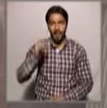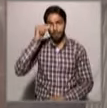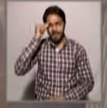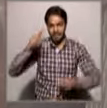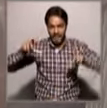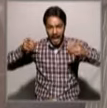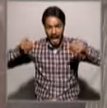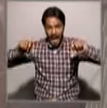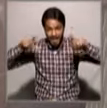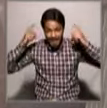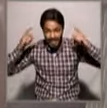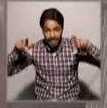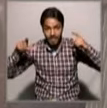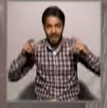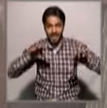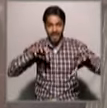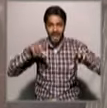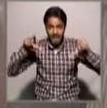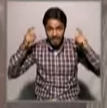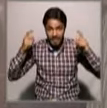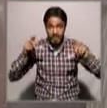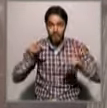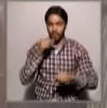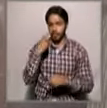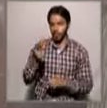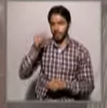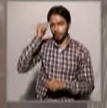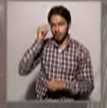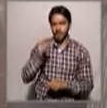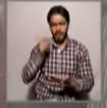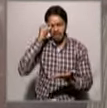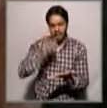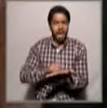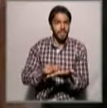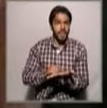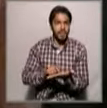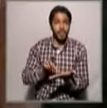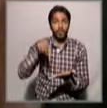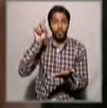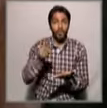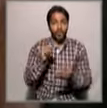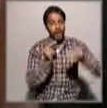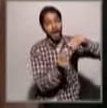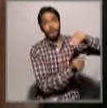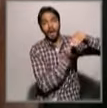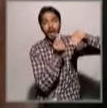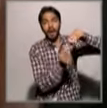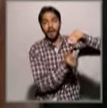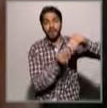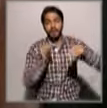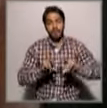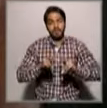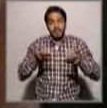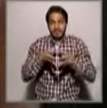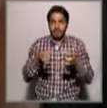مش عارف إيه، اليوم تسلم على صديق، تسلم على حد، ده حظك اليوم ده، أو الأبراج كذلك. بس في ناس ما